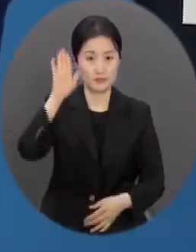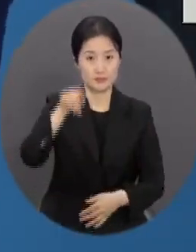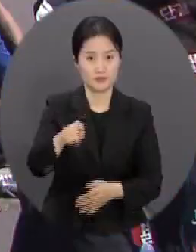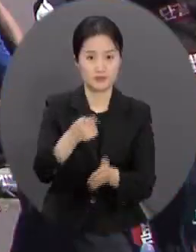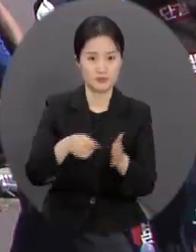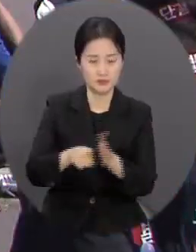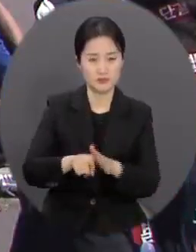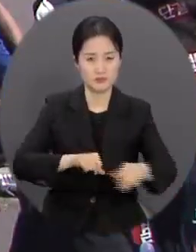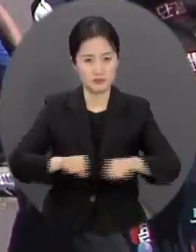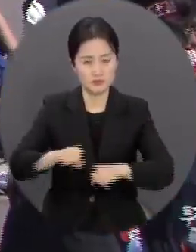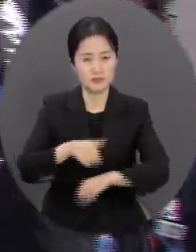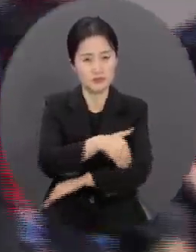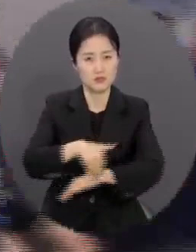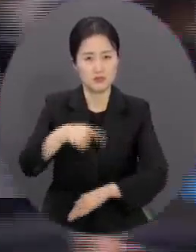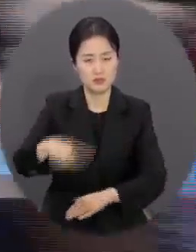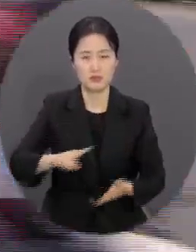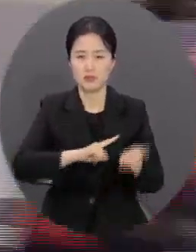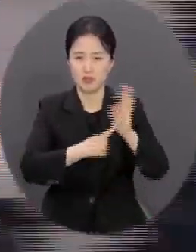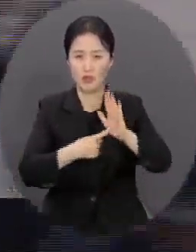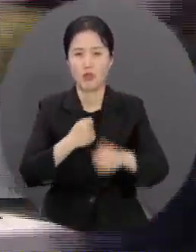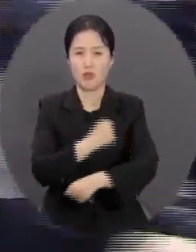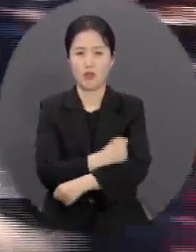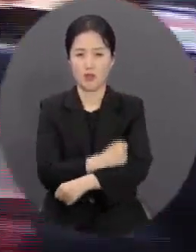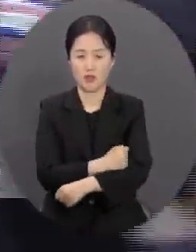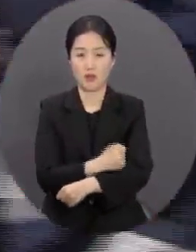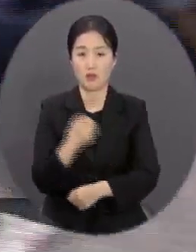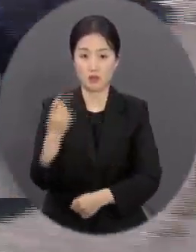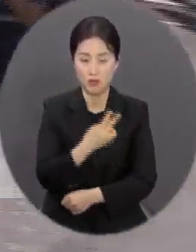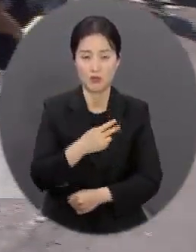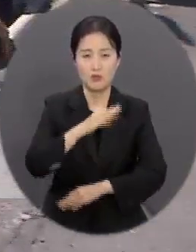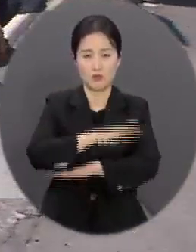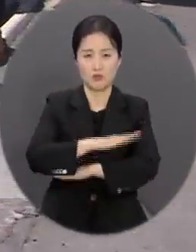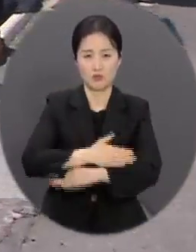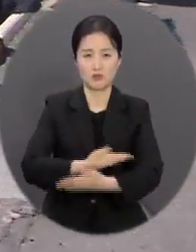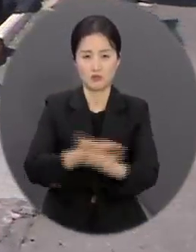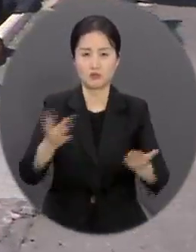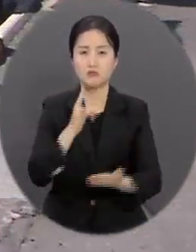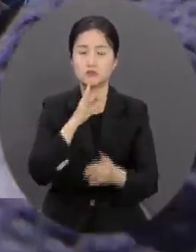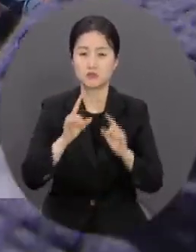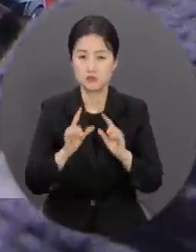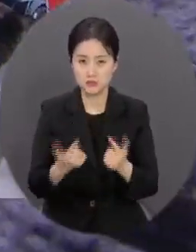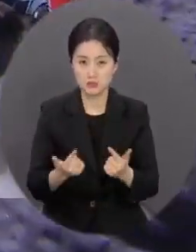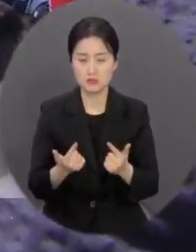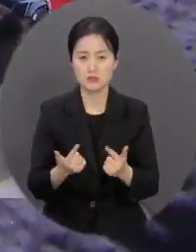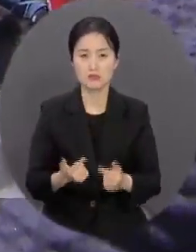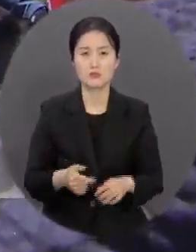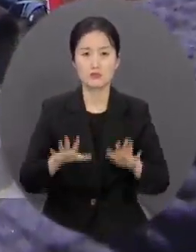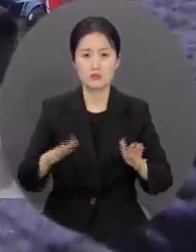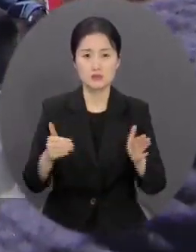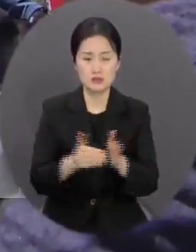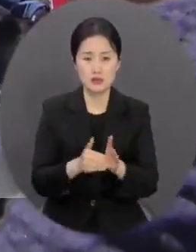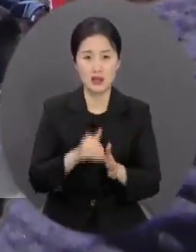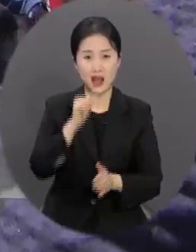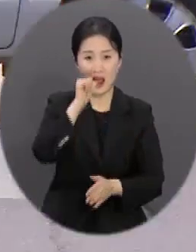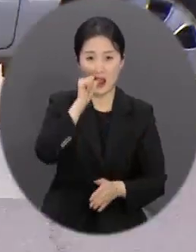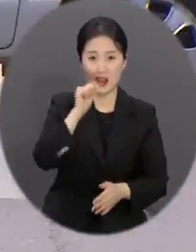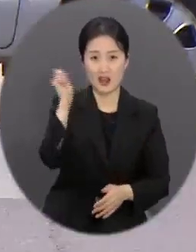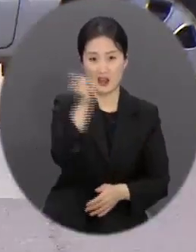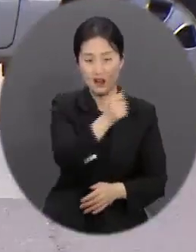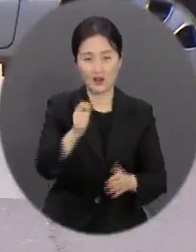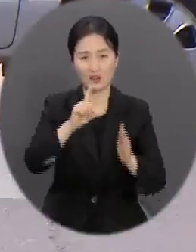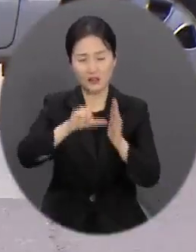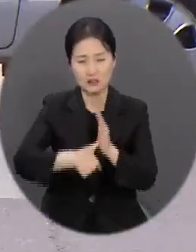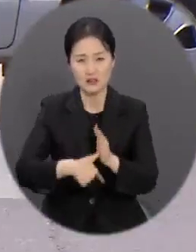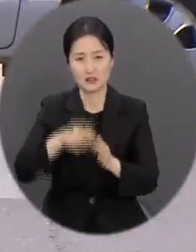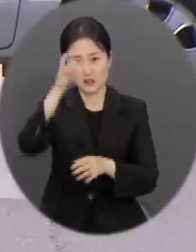밝혔습니다. 전남경찰은 보도자료를 배포하고 고공농성 진압 과정에서 김 처장이 쇠파이프를 휘두르며 저항해